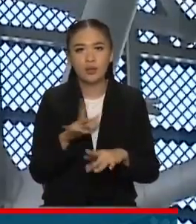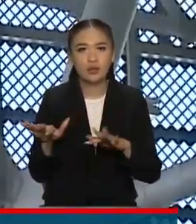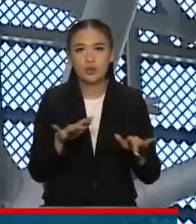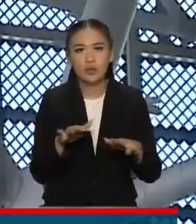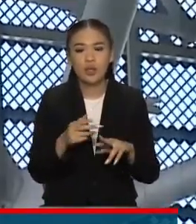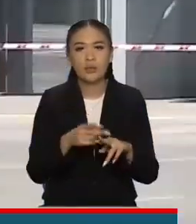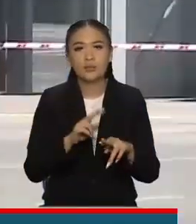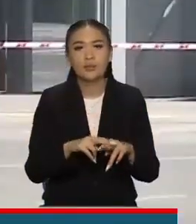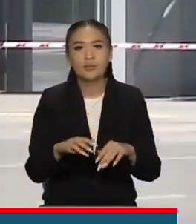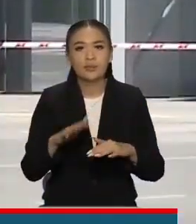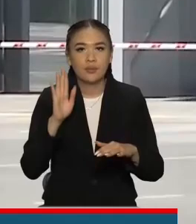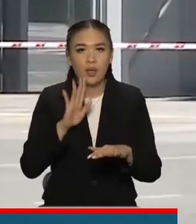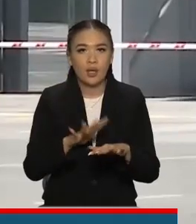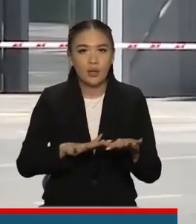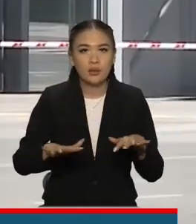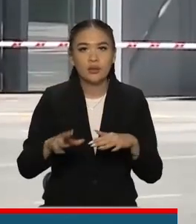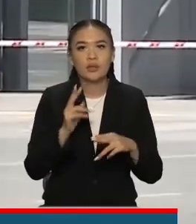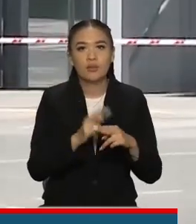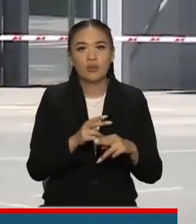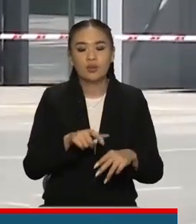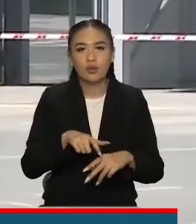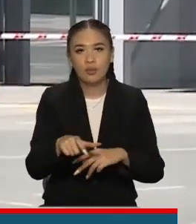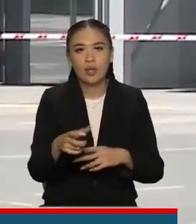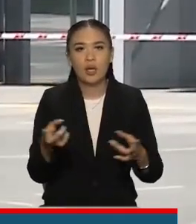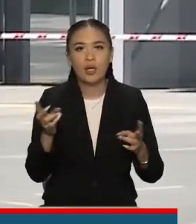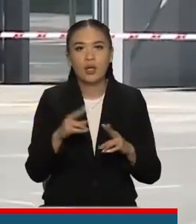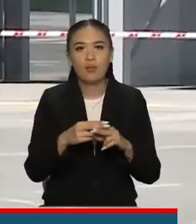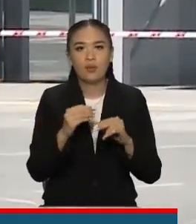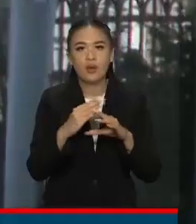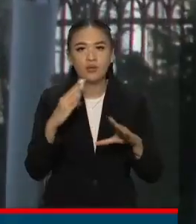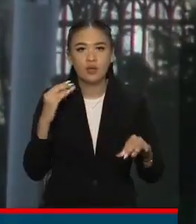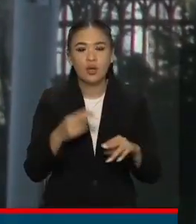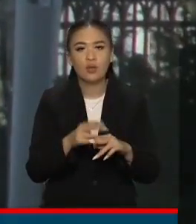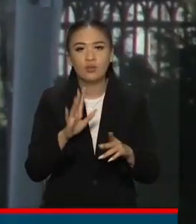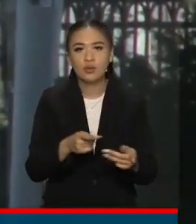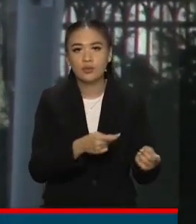бірі теңізбен, екеуі темір жолмен және қалғандары автокөлік арқылы жеткізіледі.